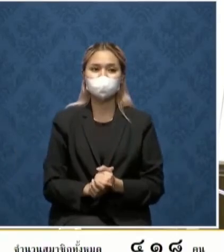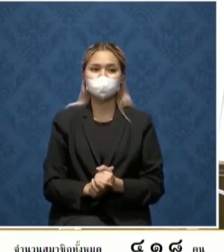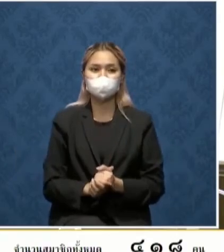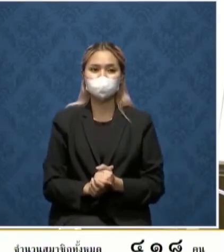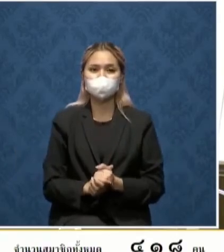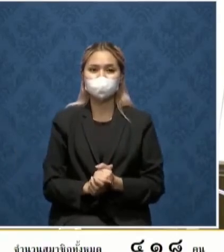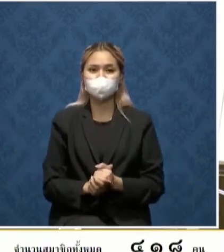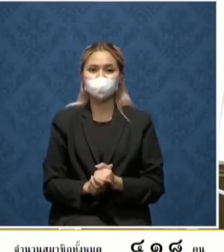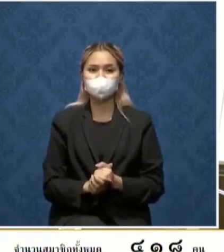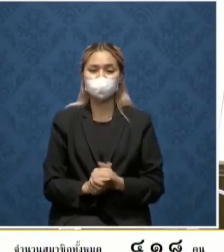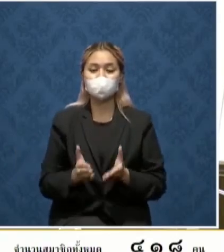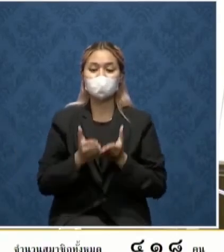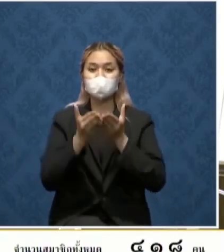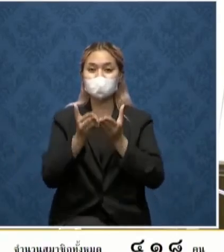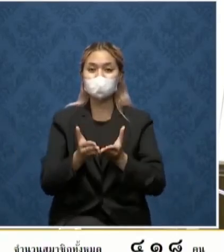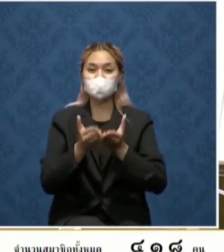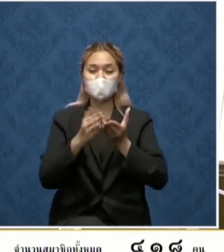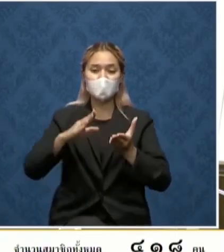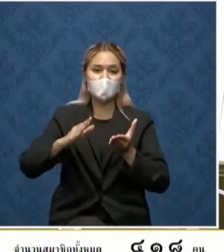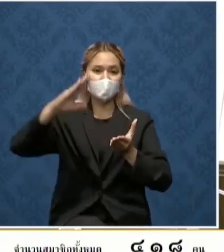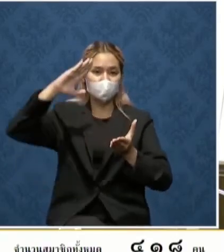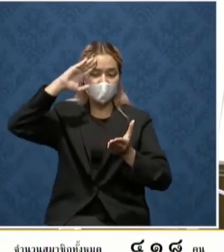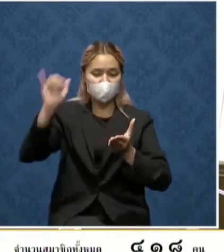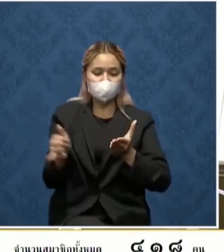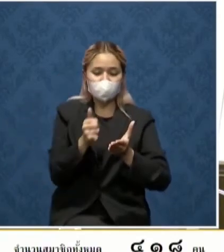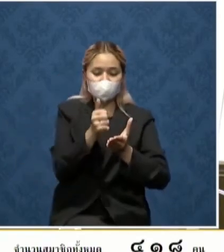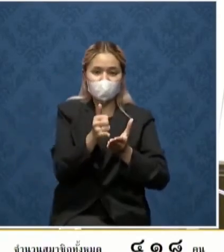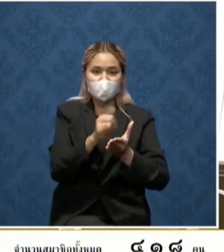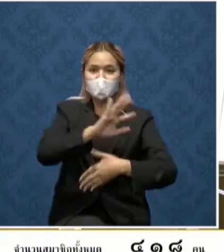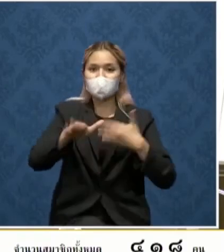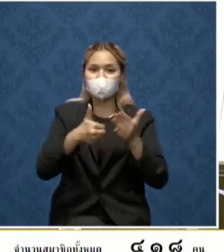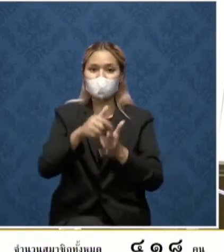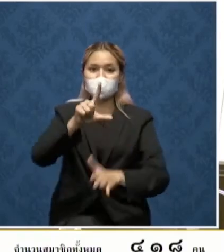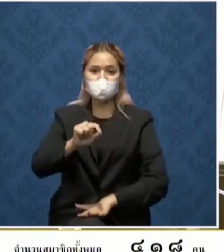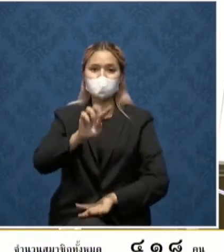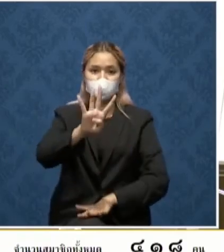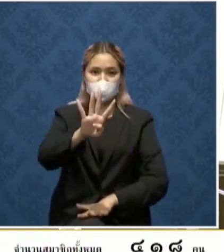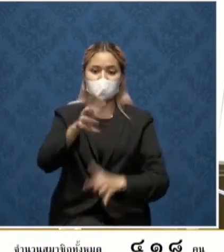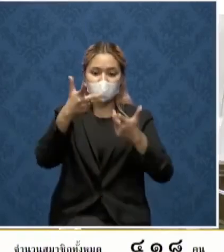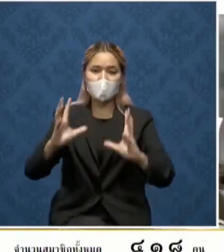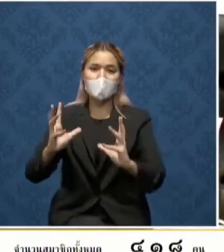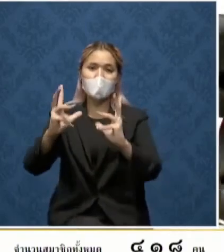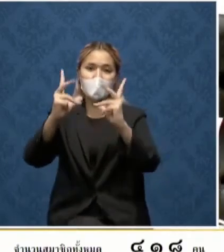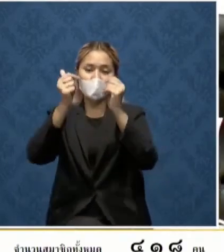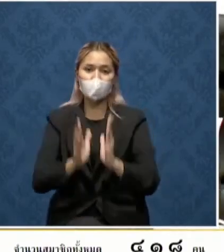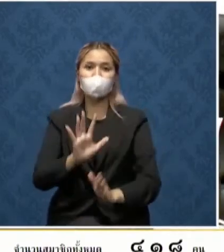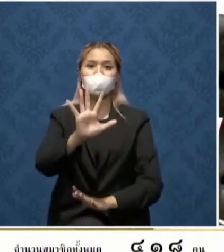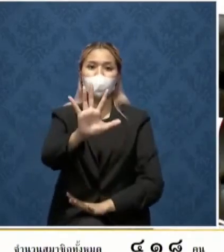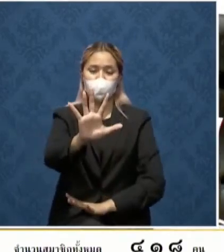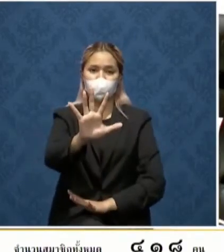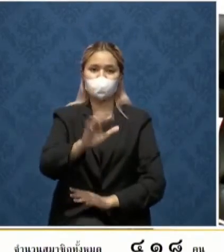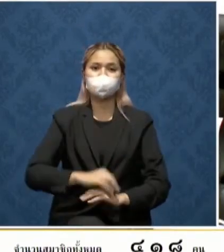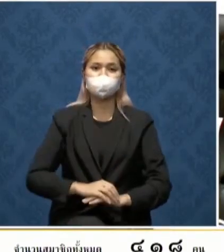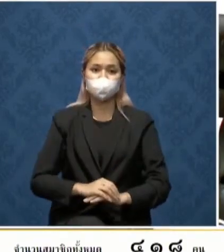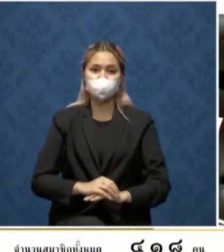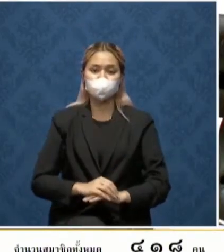ชีวตถหารเรือไปถ 24 นายและสูนหาย 5 นายพูแบบนี้นะครับท่านประทานพน้ประชา